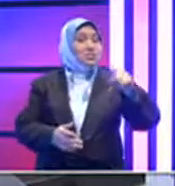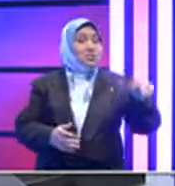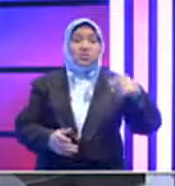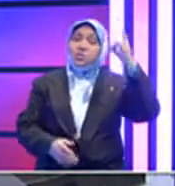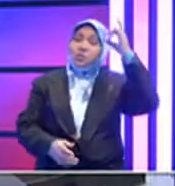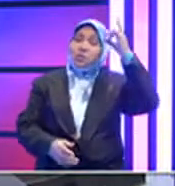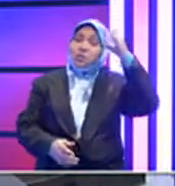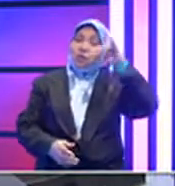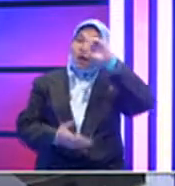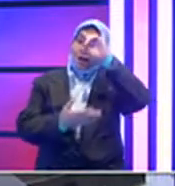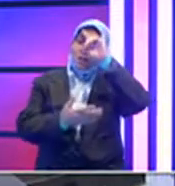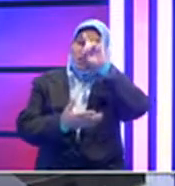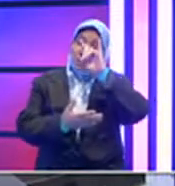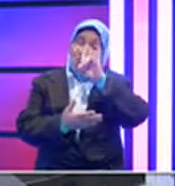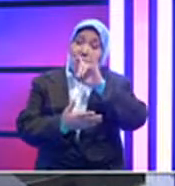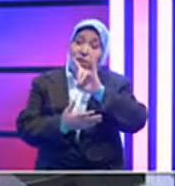Audzubillahiminasyaitonirrojim